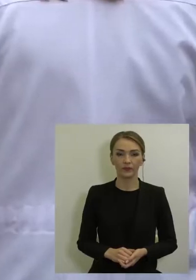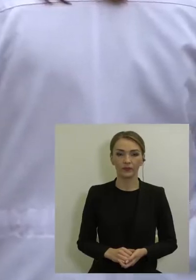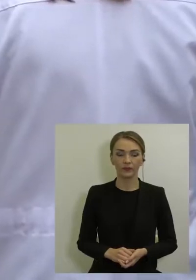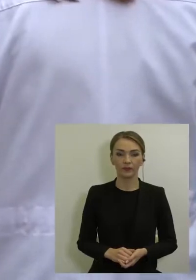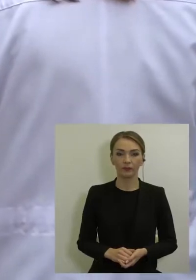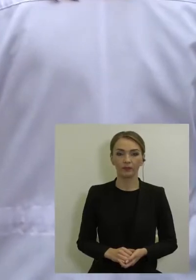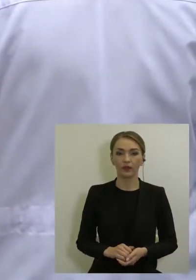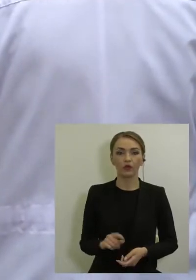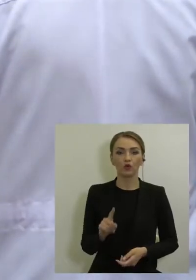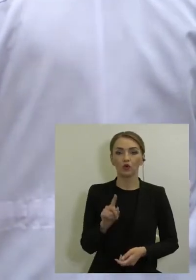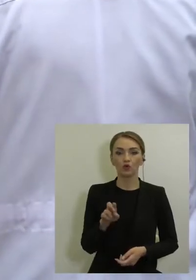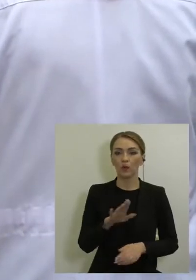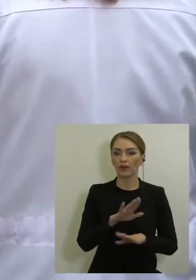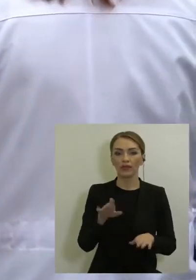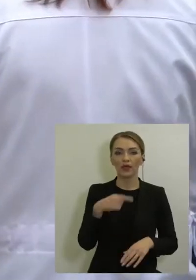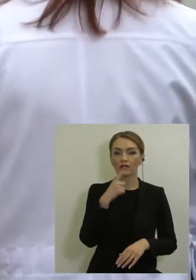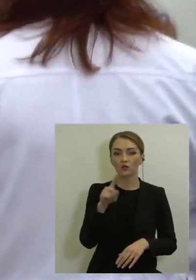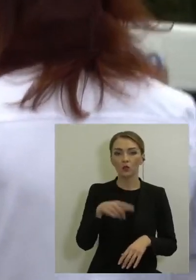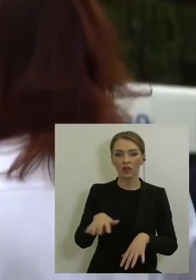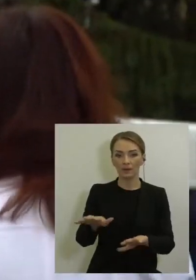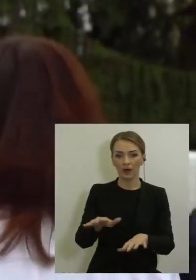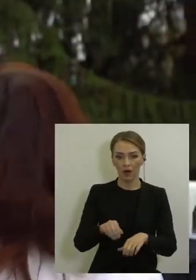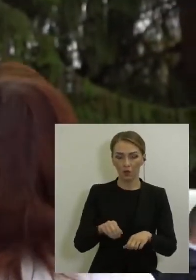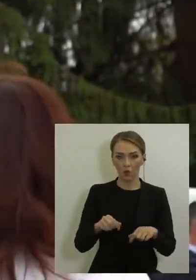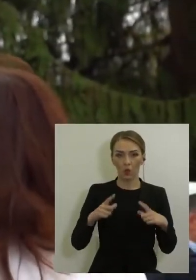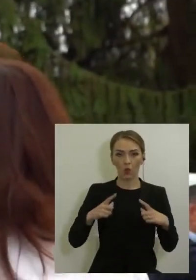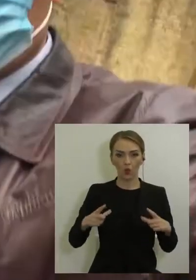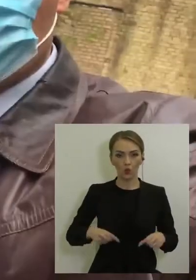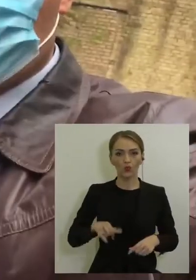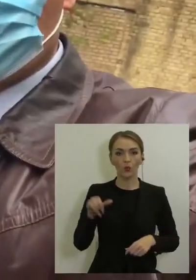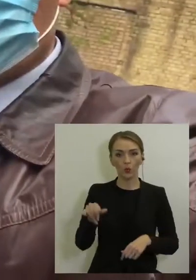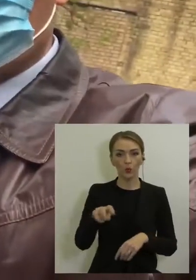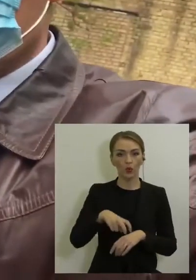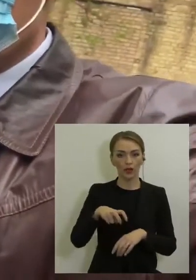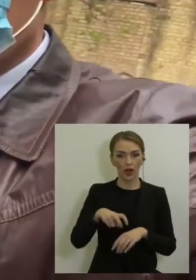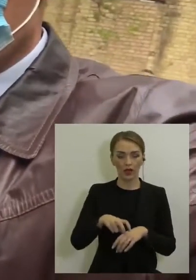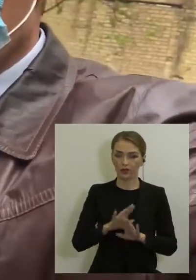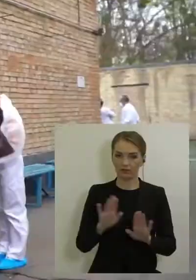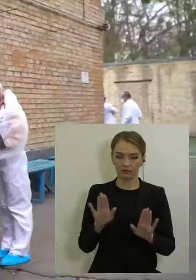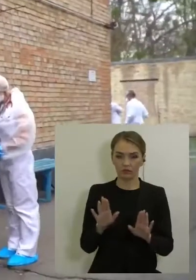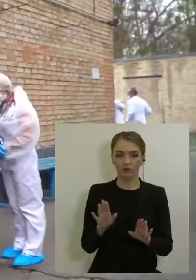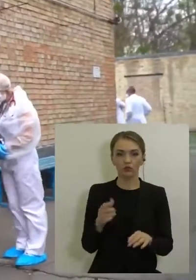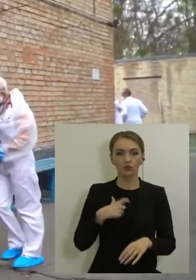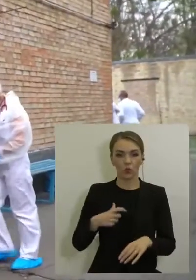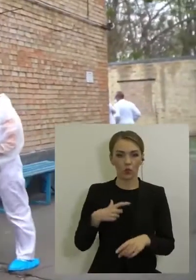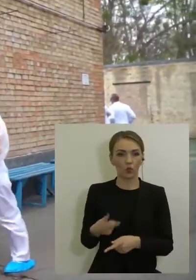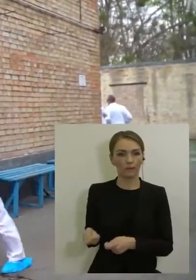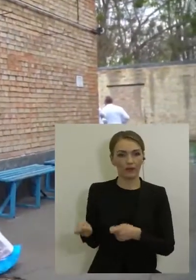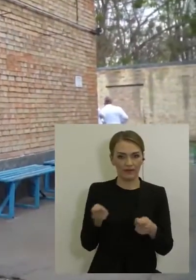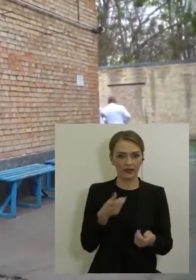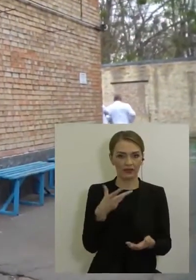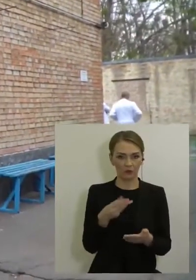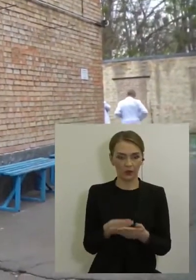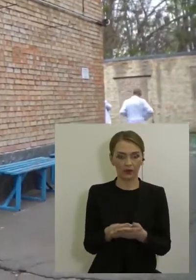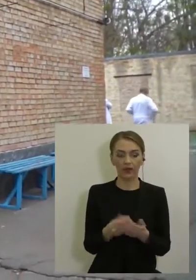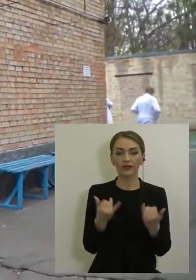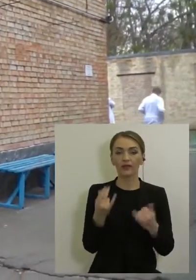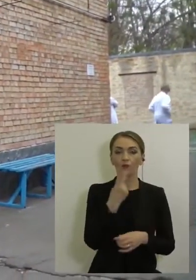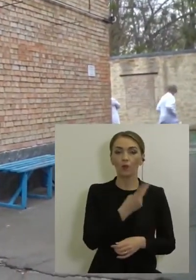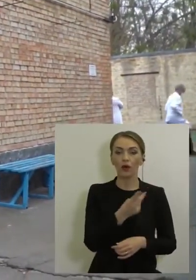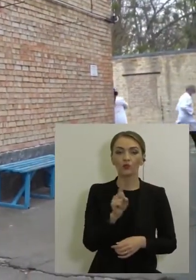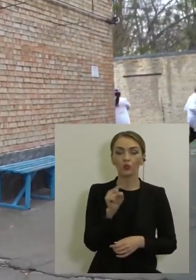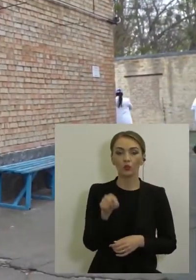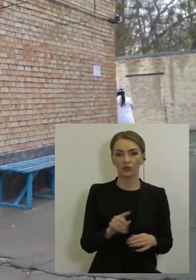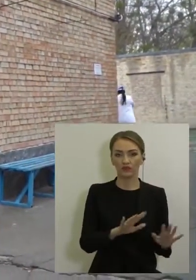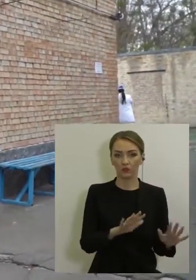Так. Щоб не казали, що забираємо костюми у лікарів, все своє, з собою привезли. Зараз побачимо, що